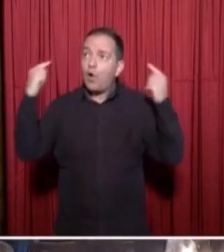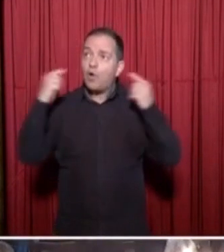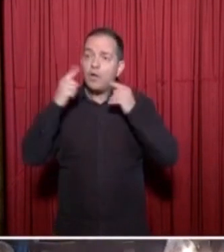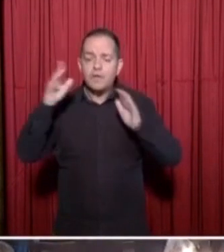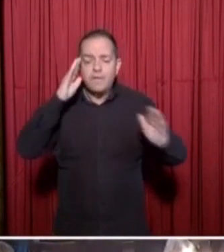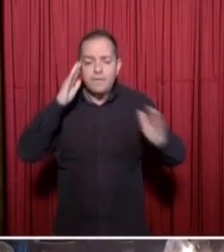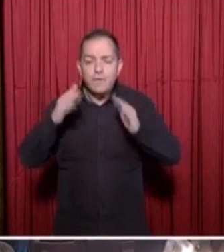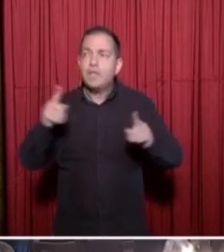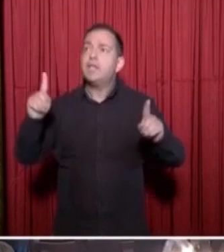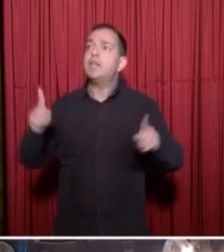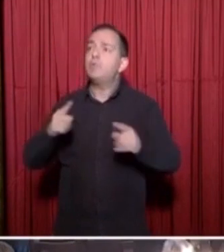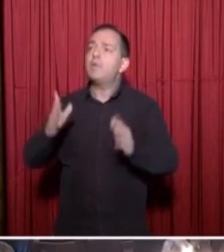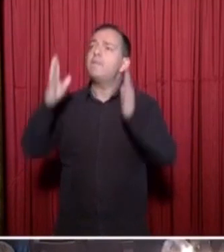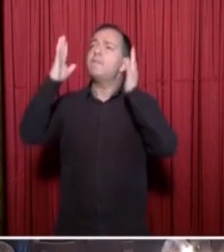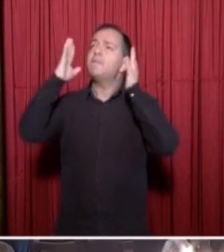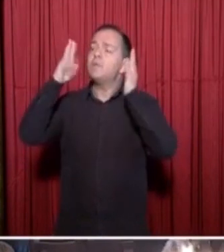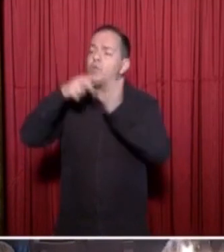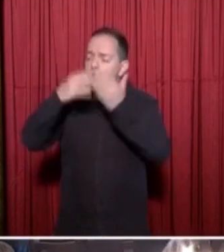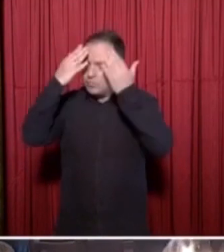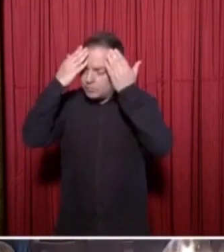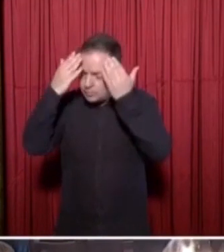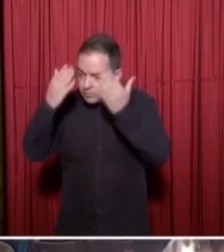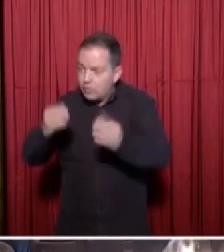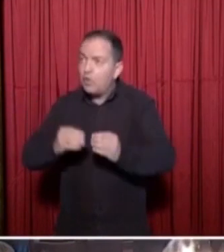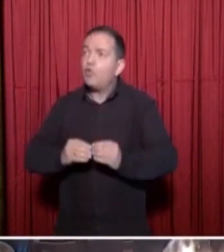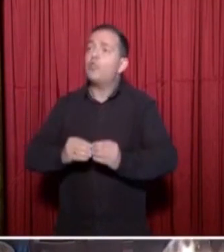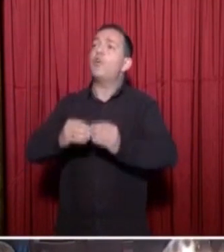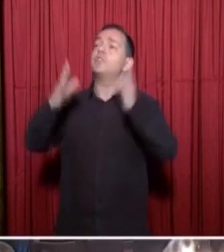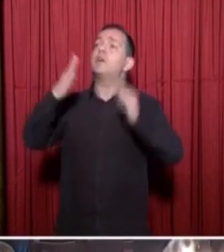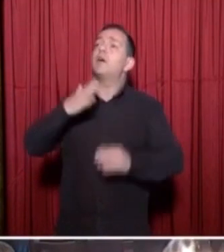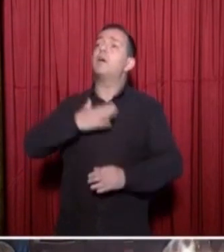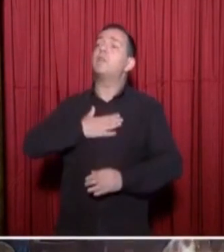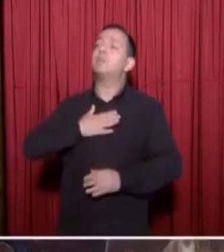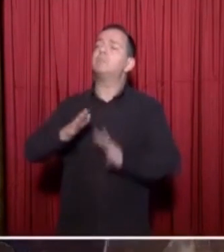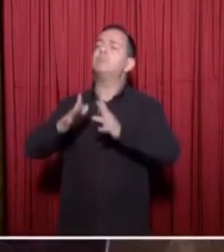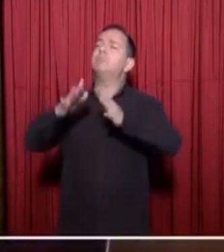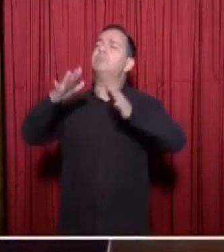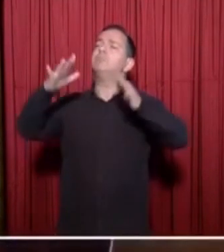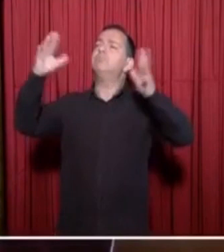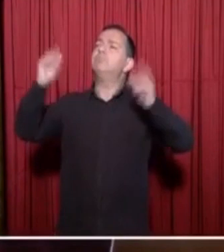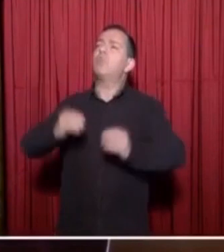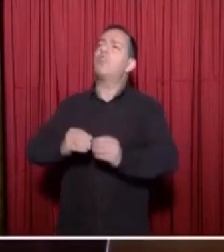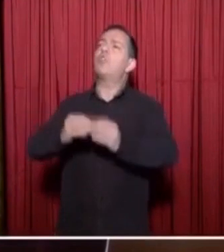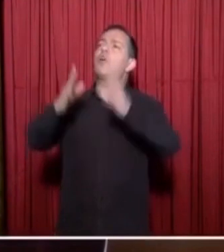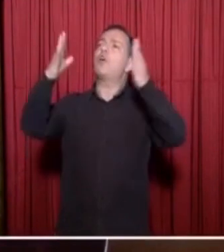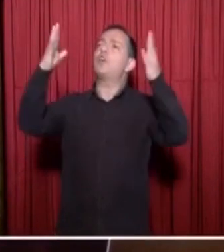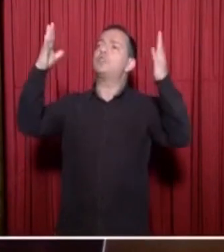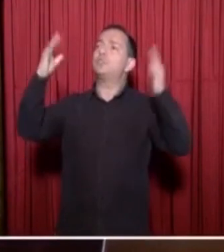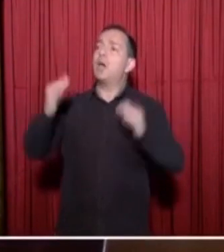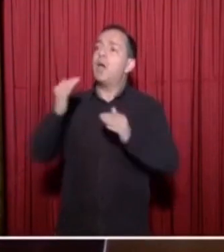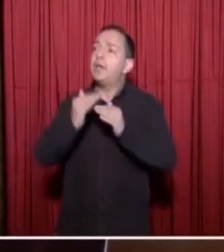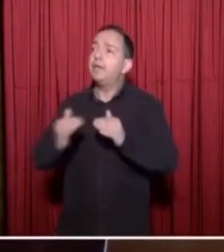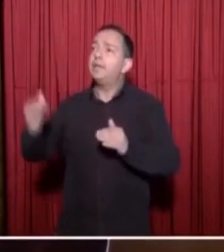ευδοκία. Υμνούμεν σε, ευλογούμεν σε, προσκυνούμεν σε, δοξολογούμεν σε, ευχαριστούμεν σοι δια την μεγάλη